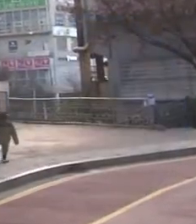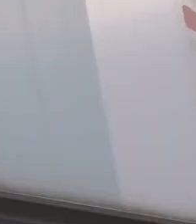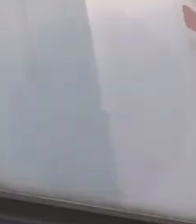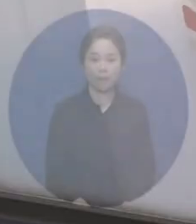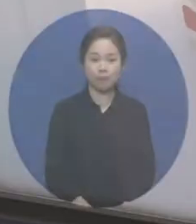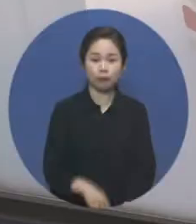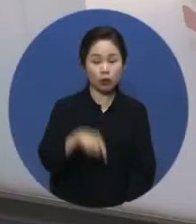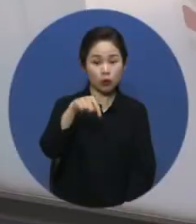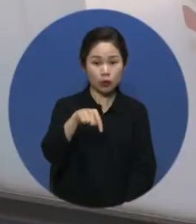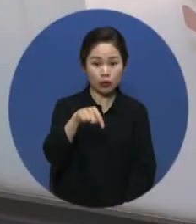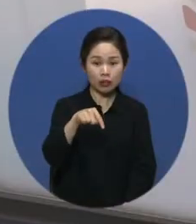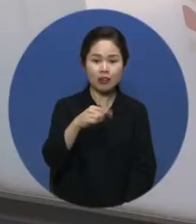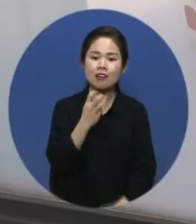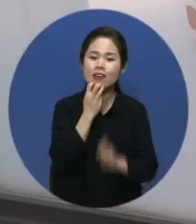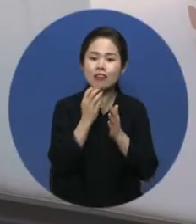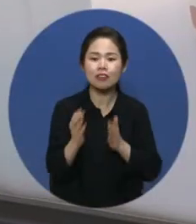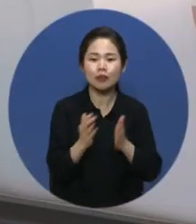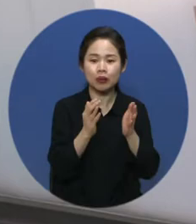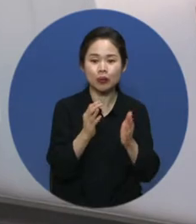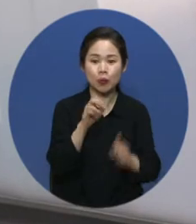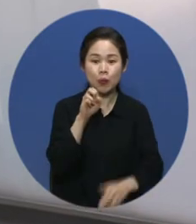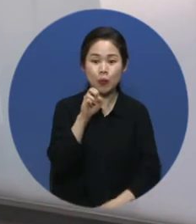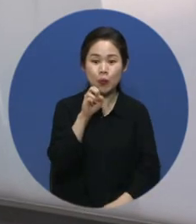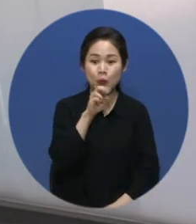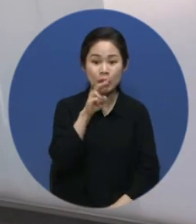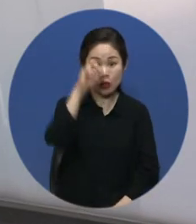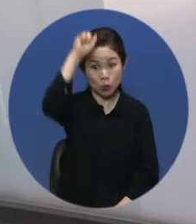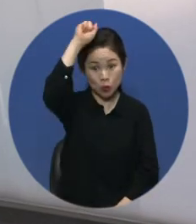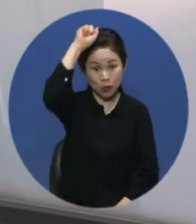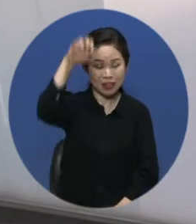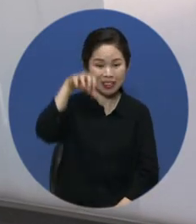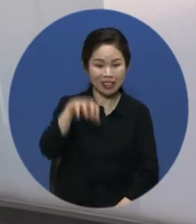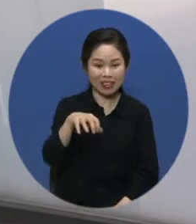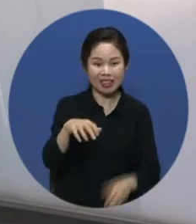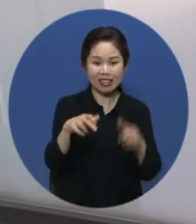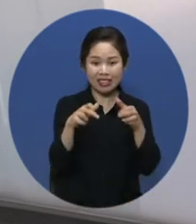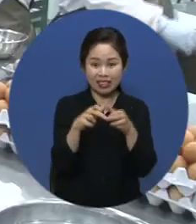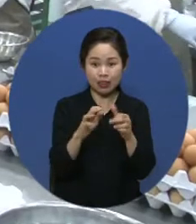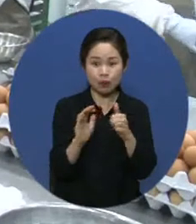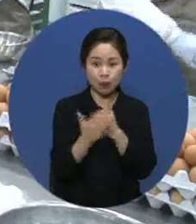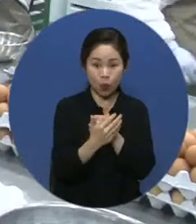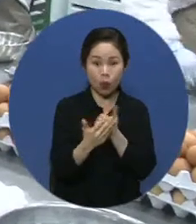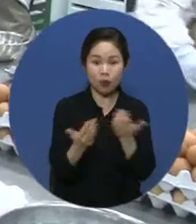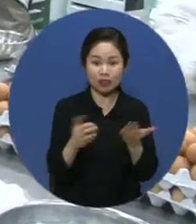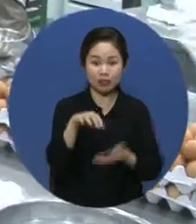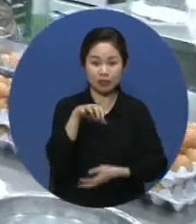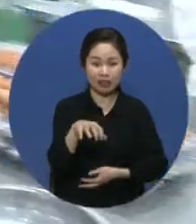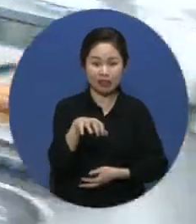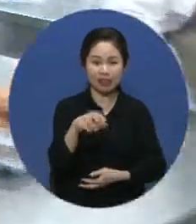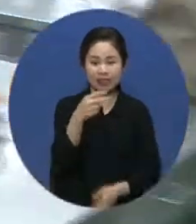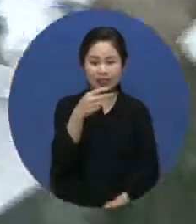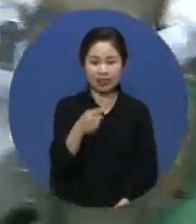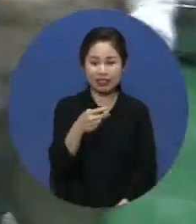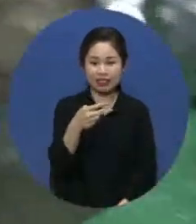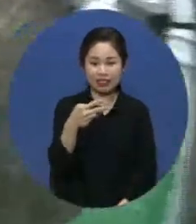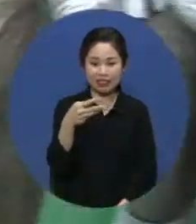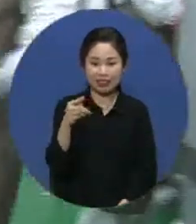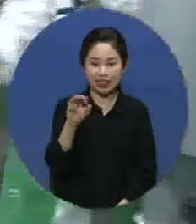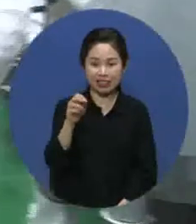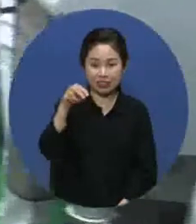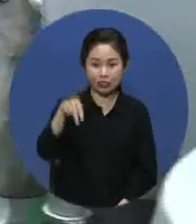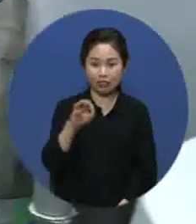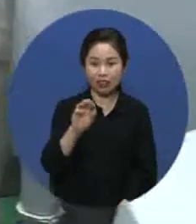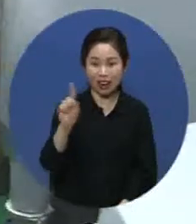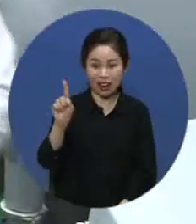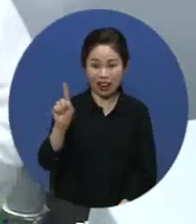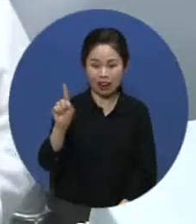이곳은 경기도 용인에 위치한 장애인 보호작업장 뜨랑슈아 베이커리인데요. 장애인과